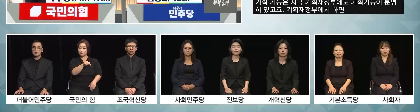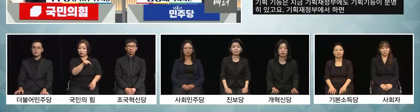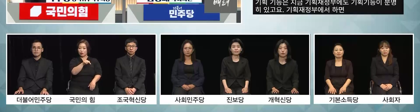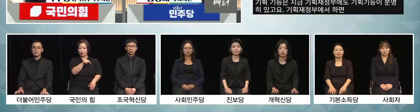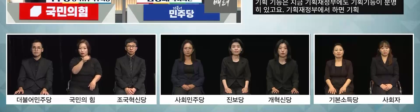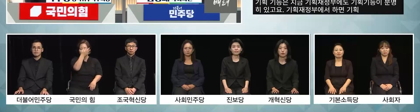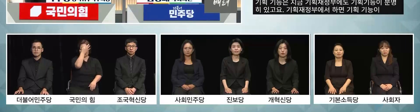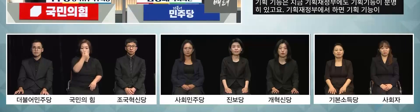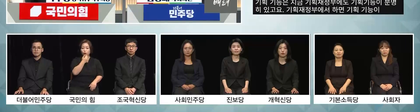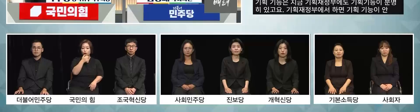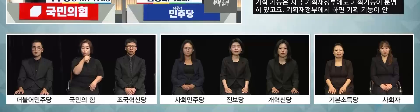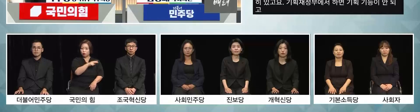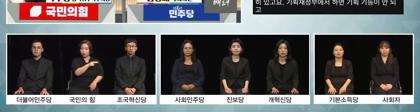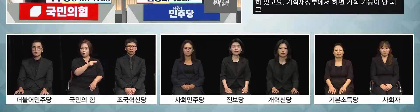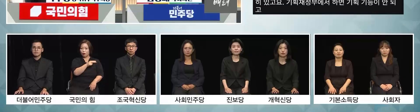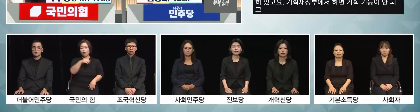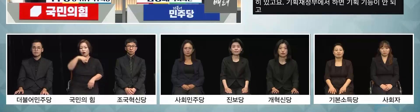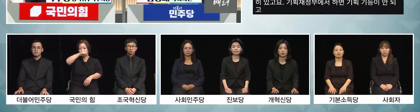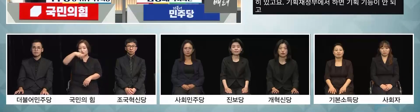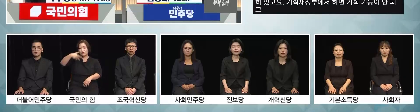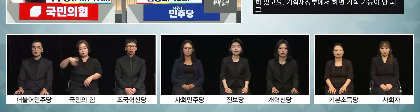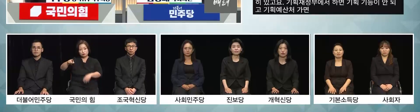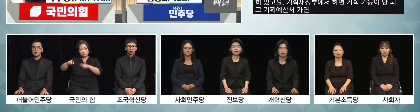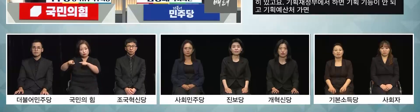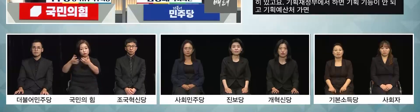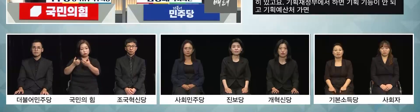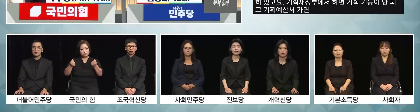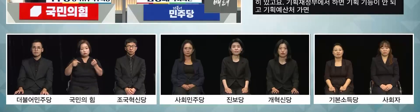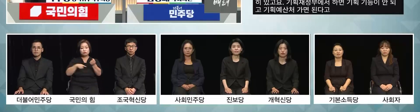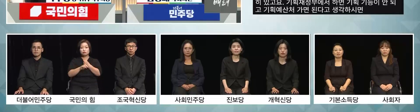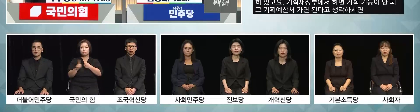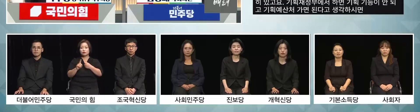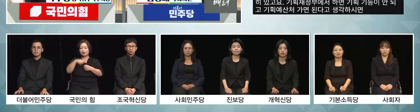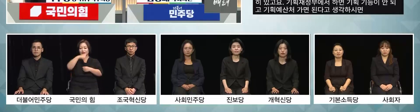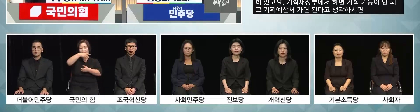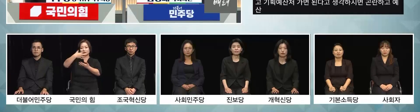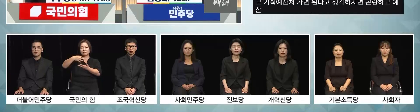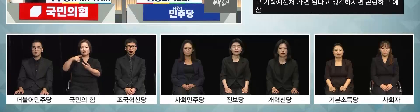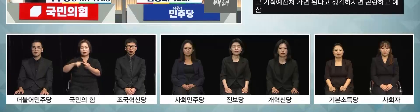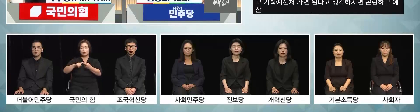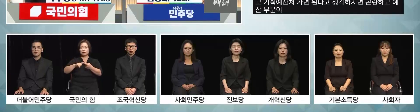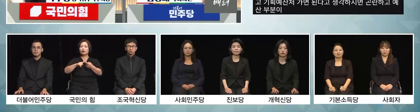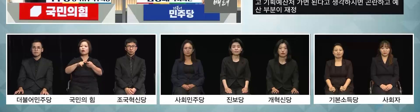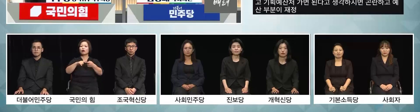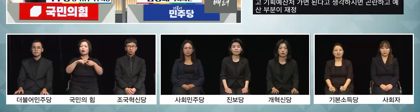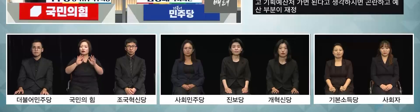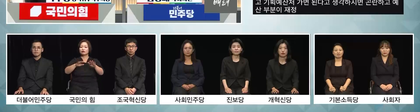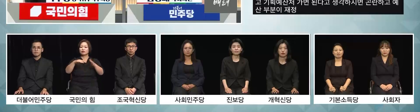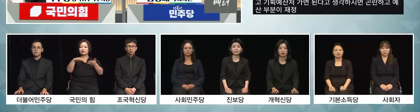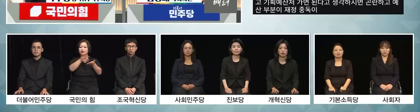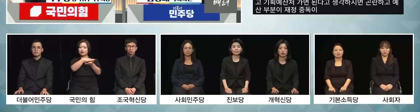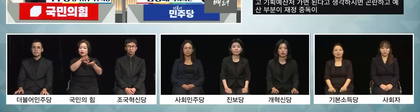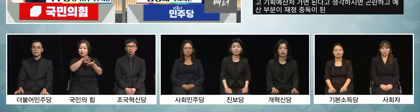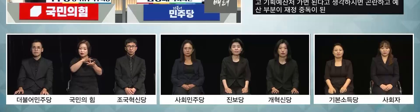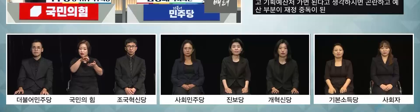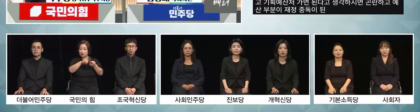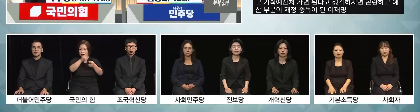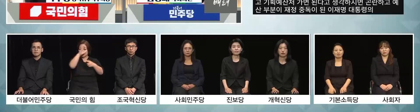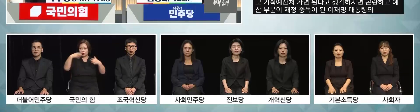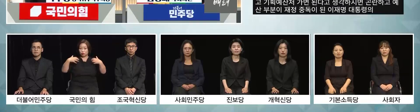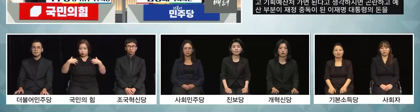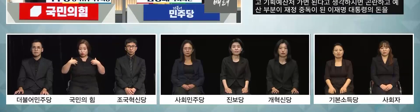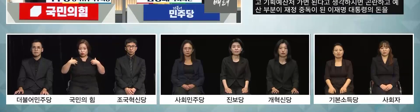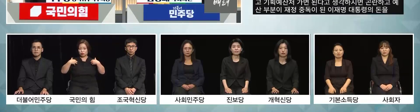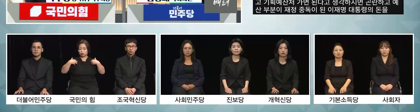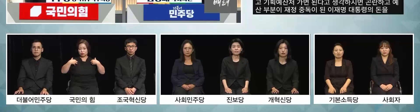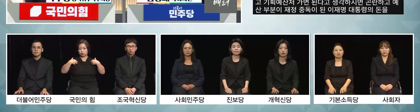되고 기획예산처 가면 된다 이렇게 생각하시는 곤란하고 예산 부분이 재정 중독이 된 이재명 대통령이 돈을 무지무지